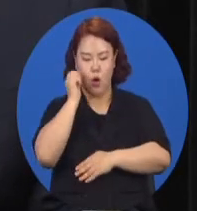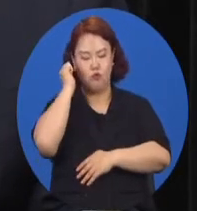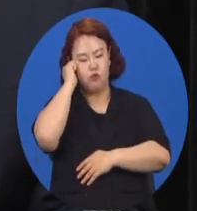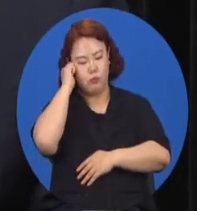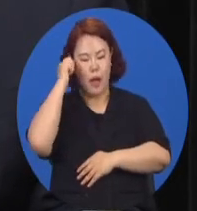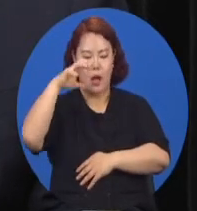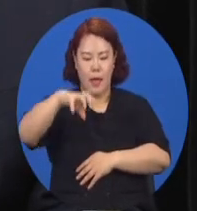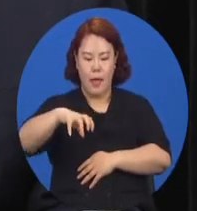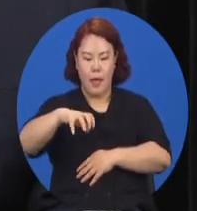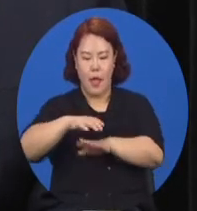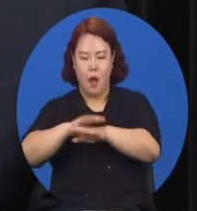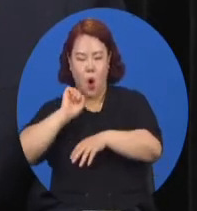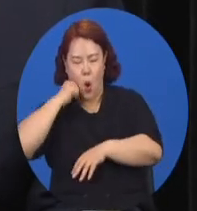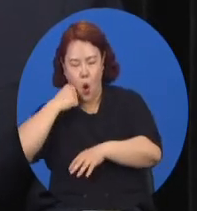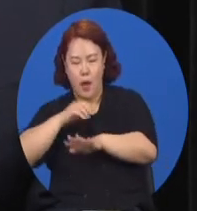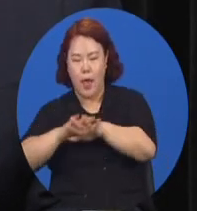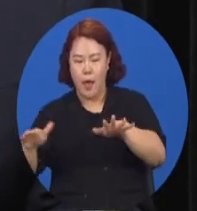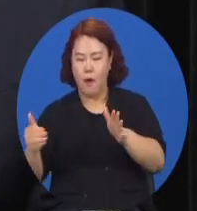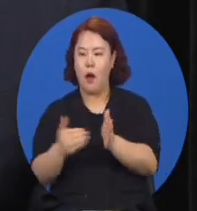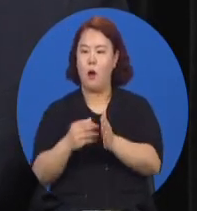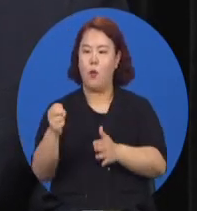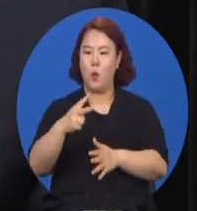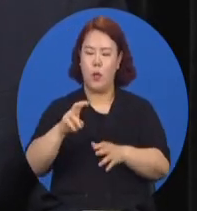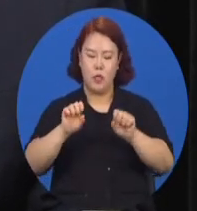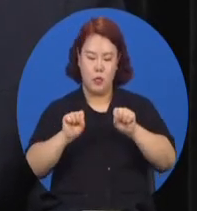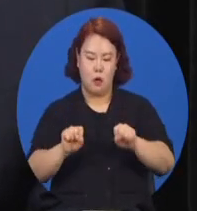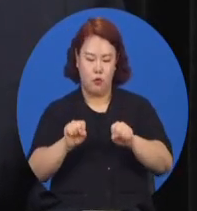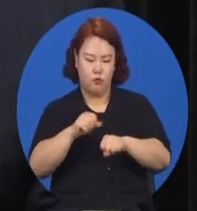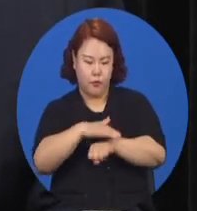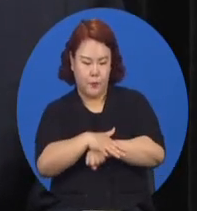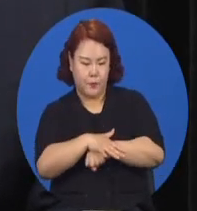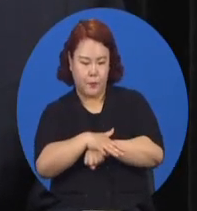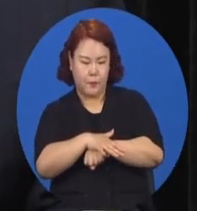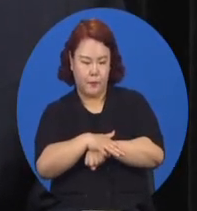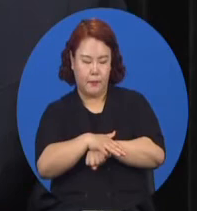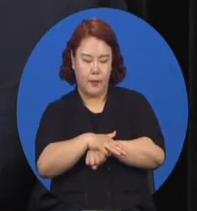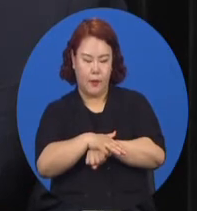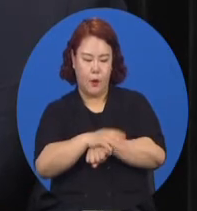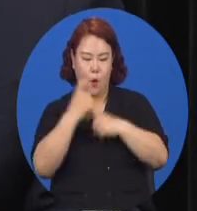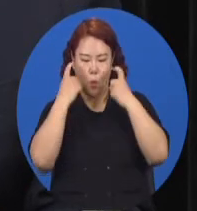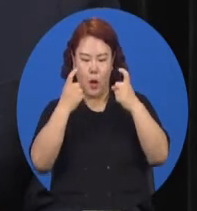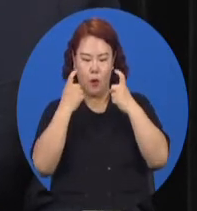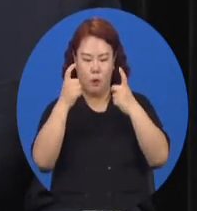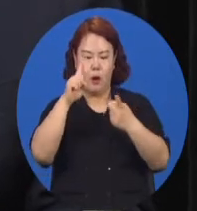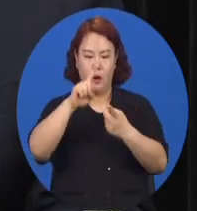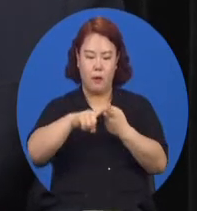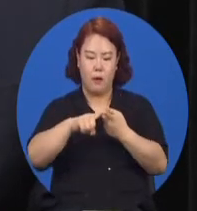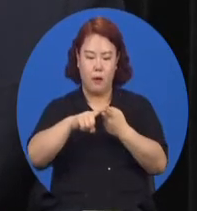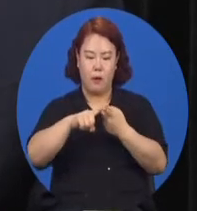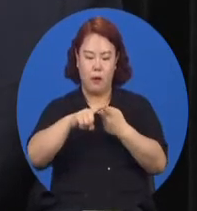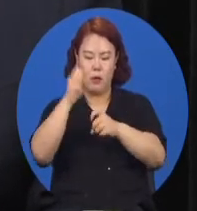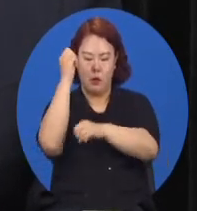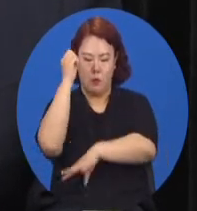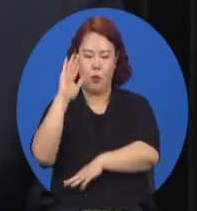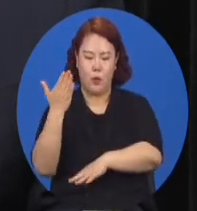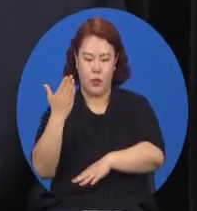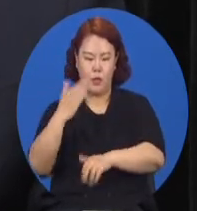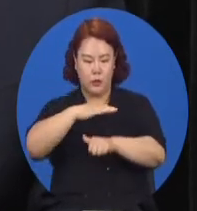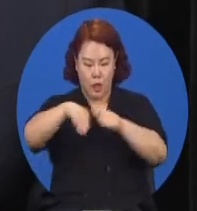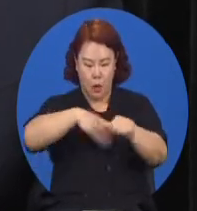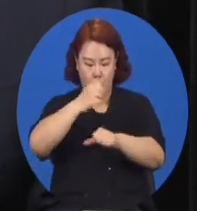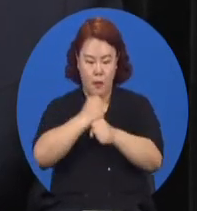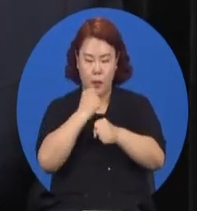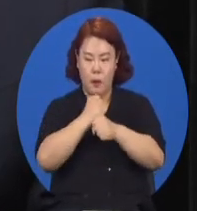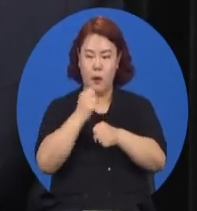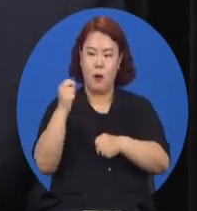해결하고 또 체류형 관광 형태에 도움이 되는 이 정주 여건을 조정함으로써 우리